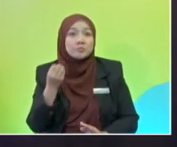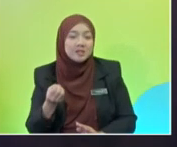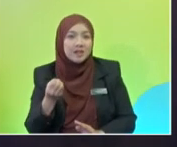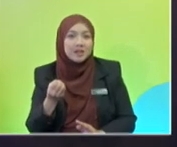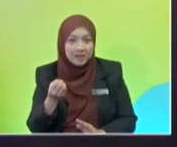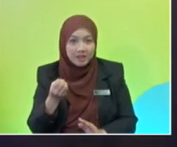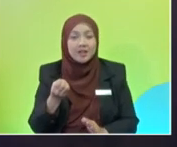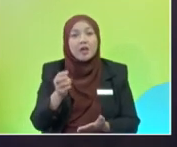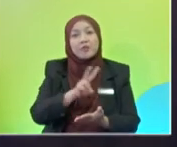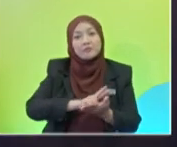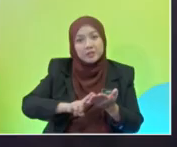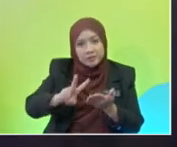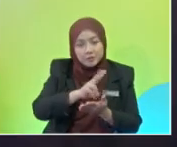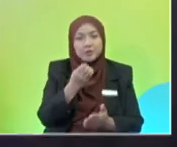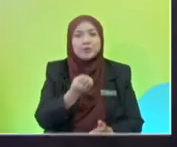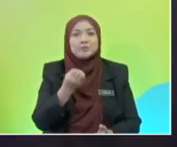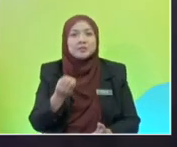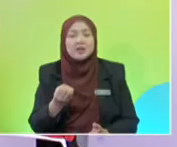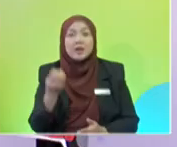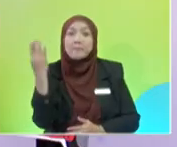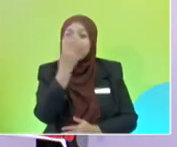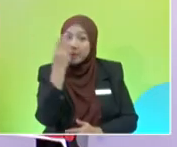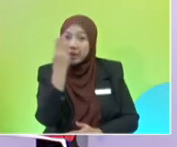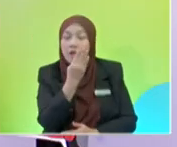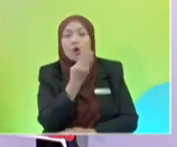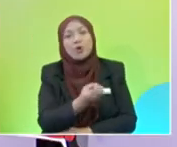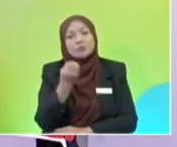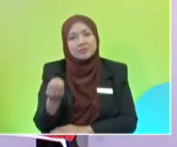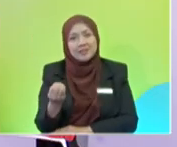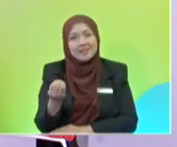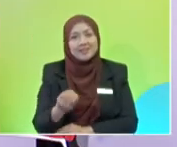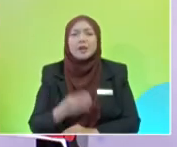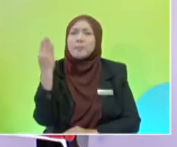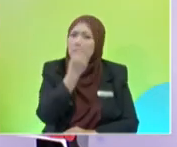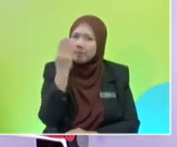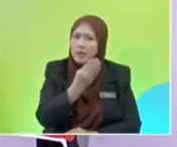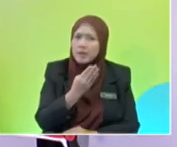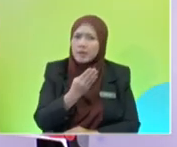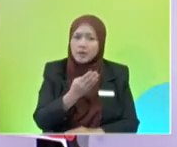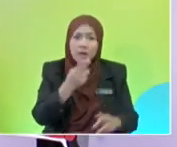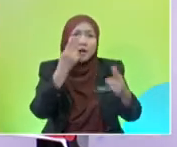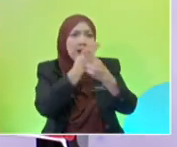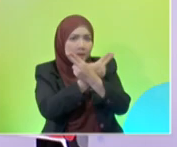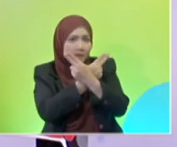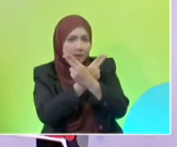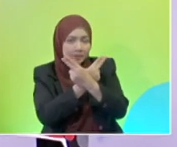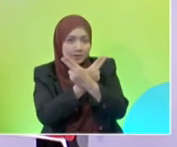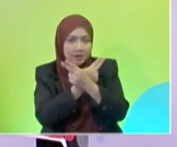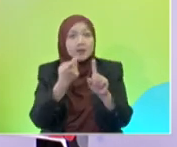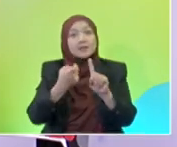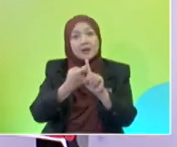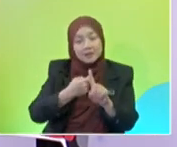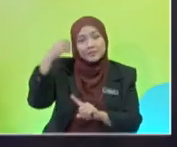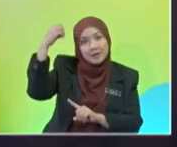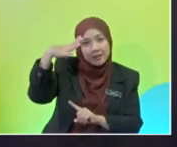dan saya lihat antaranya juga bayang-bayang daripada halangan objek tersebut daripada cahaya matahari